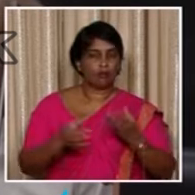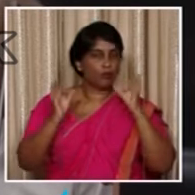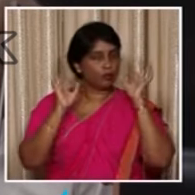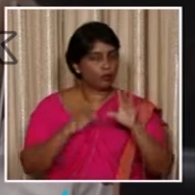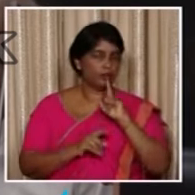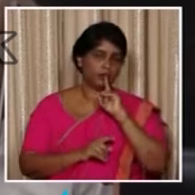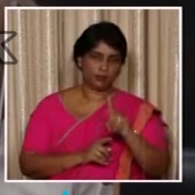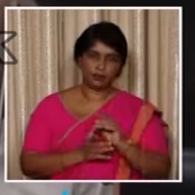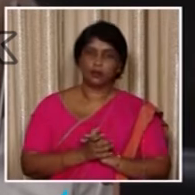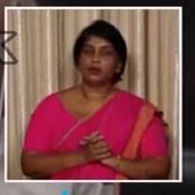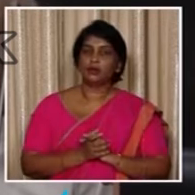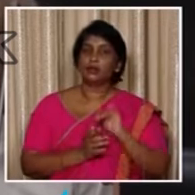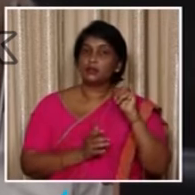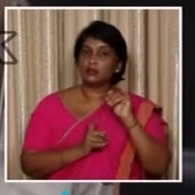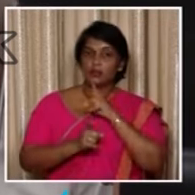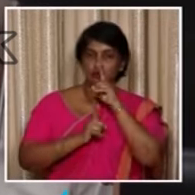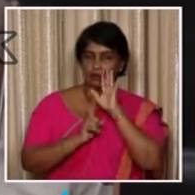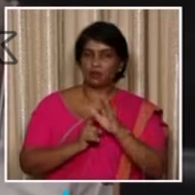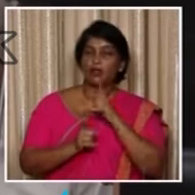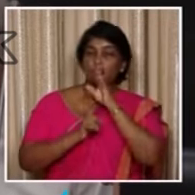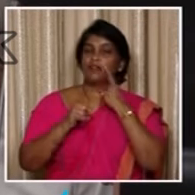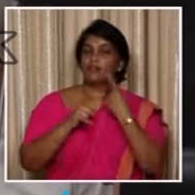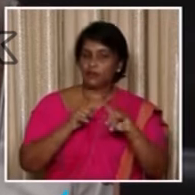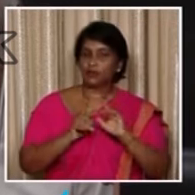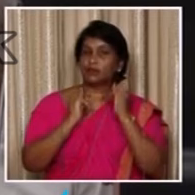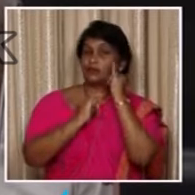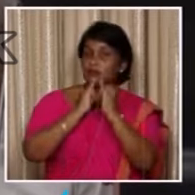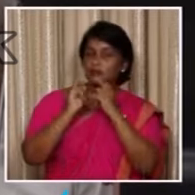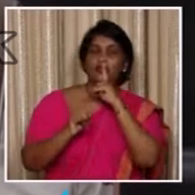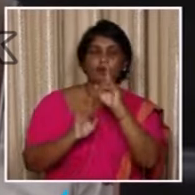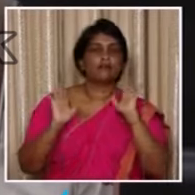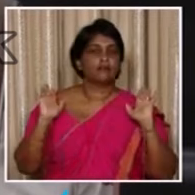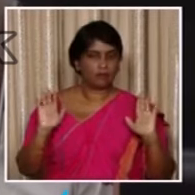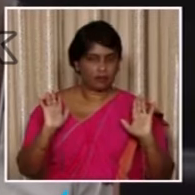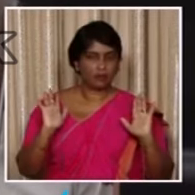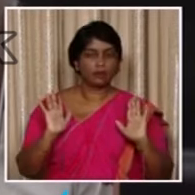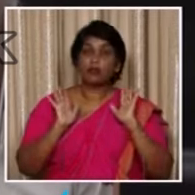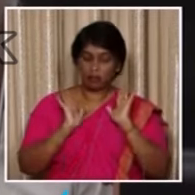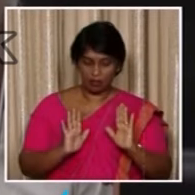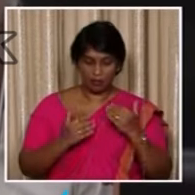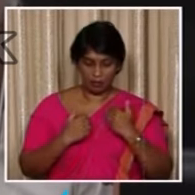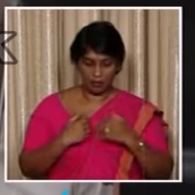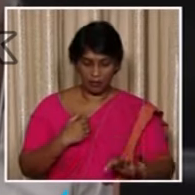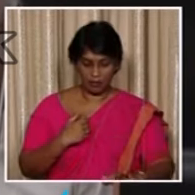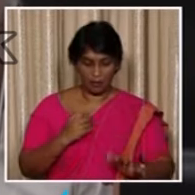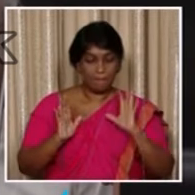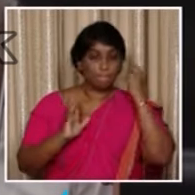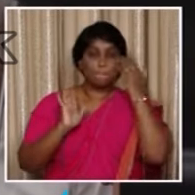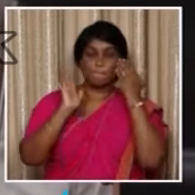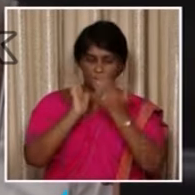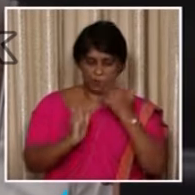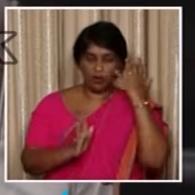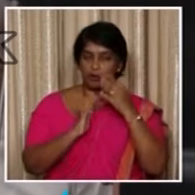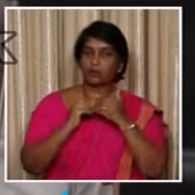නොදෙන ලෙසයි. සමහරු කතා කරනවා විතරයි. විවේචනය කරනවා විතරයි. නමුත් මම ප්‍රතිඵල පෙන්නුවා.